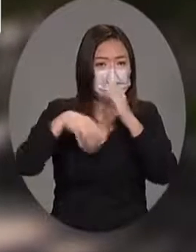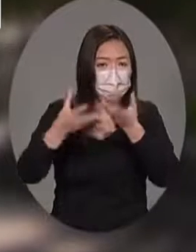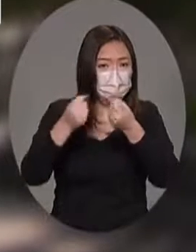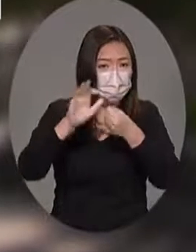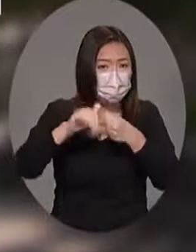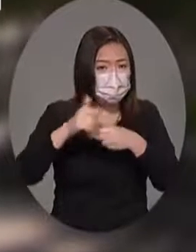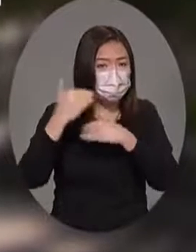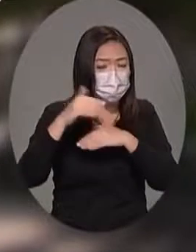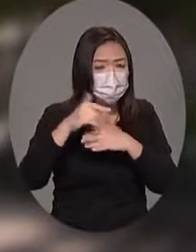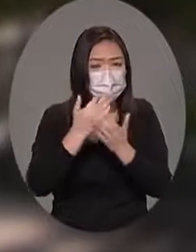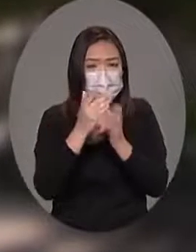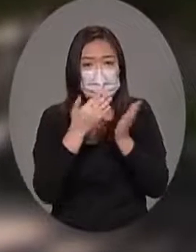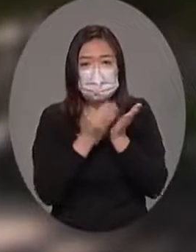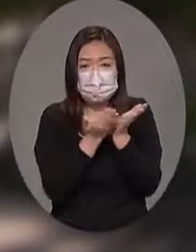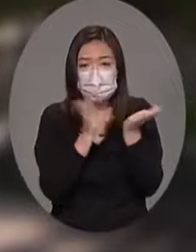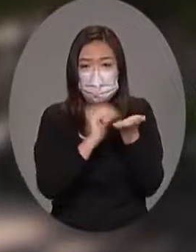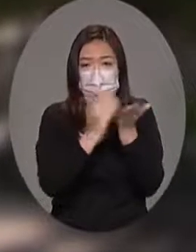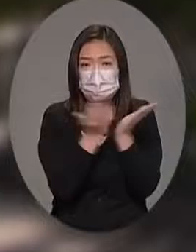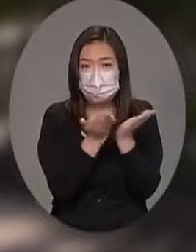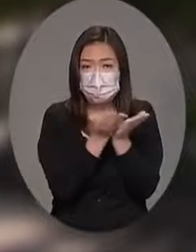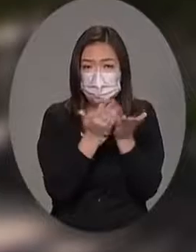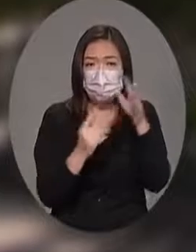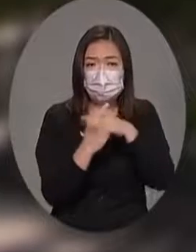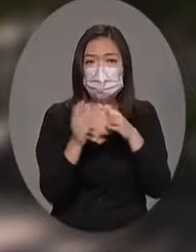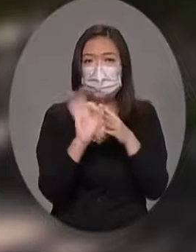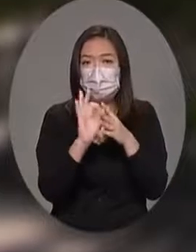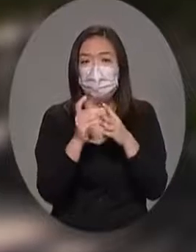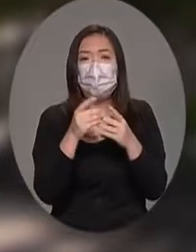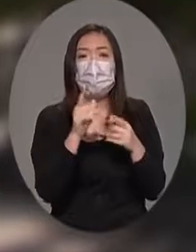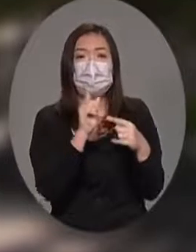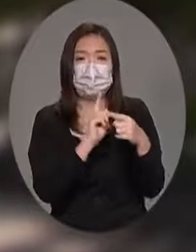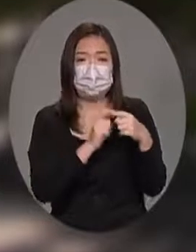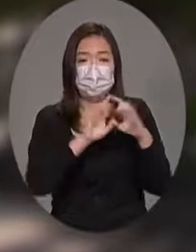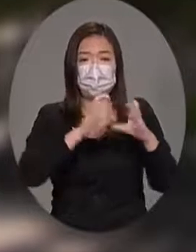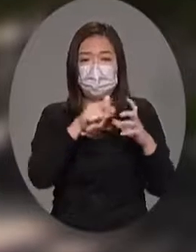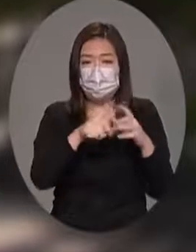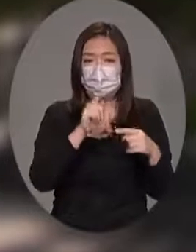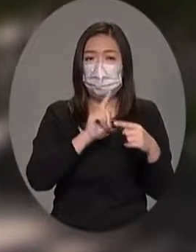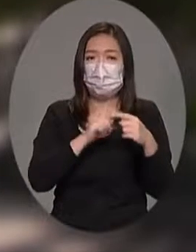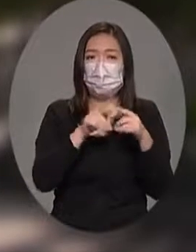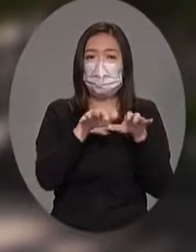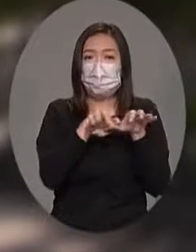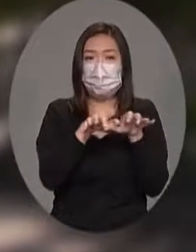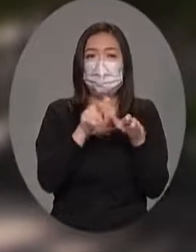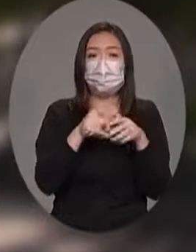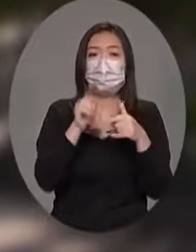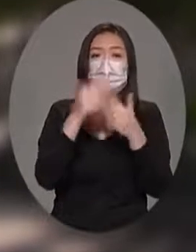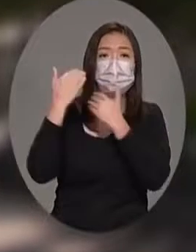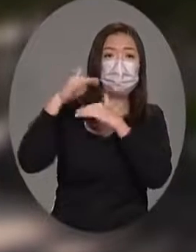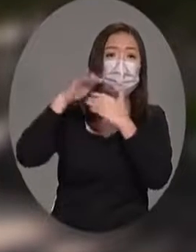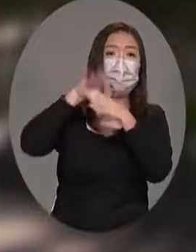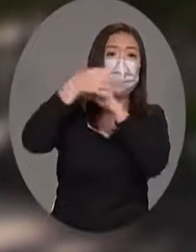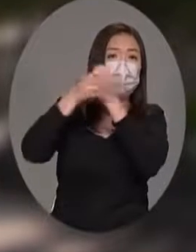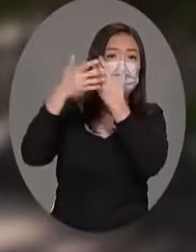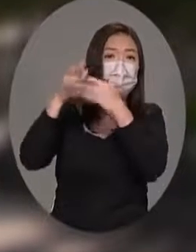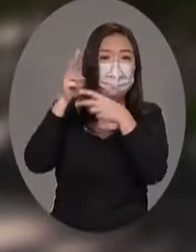明，亦沒有單據。有業內人士說，內地大閘蟹要先出國，在其他國家檢測合格後再搭第